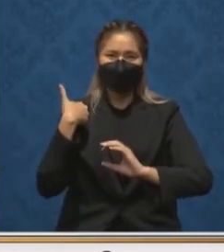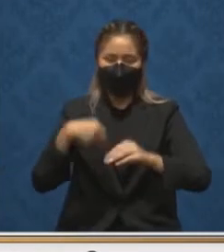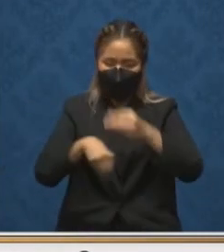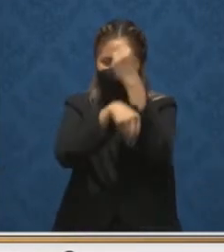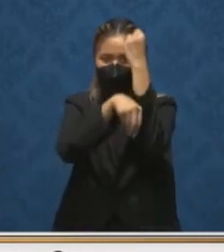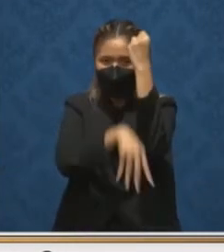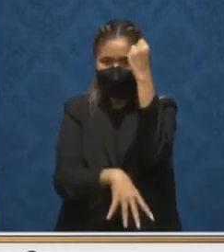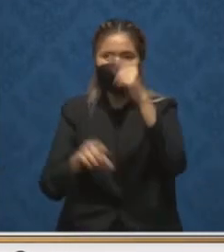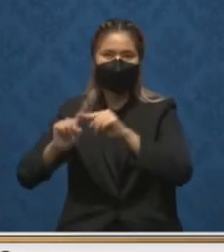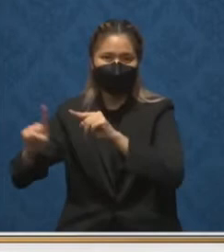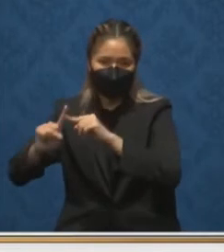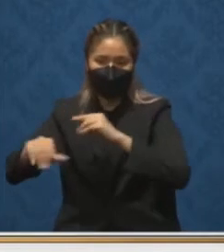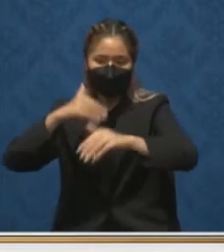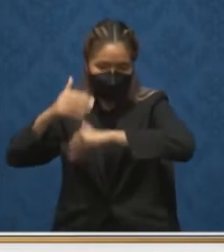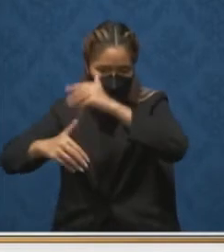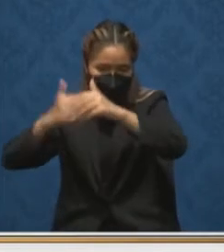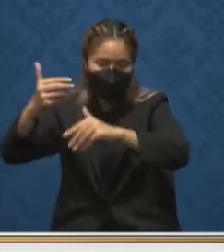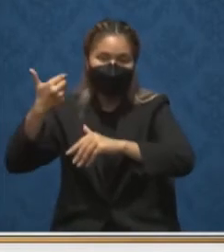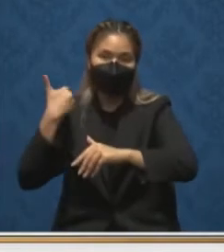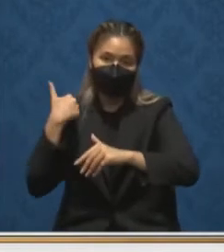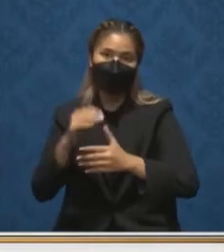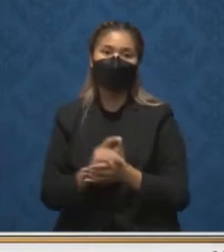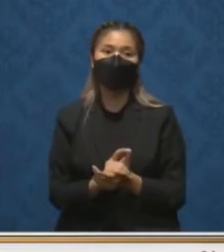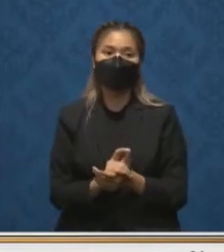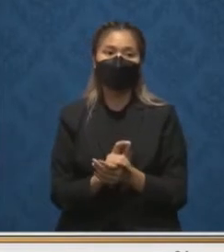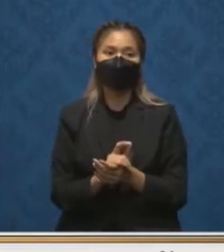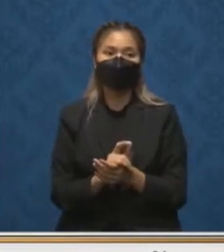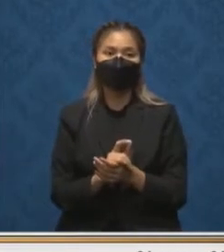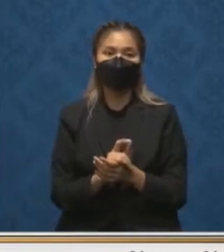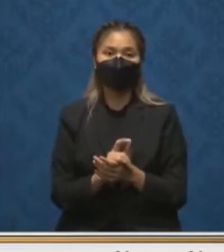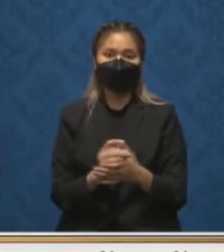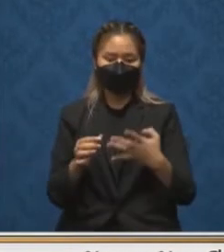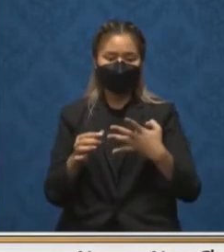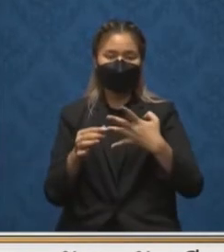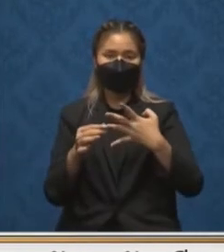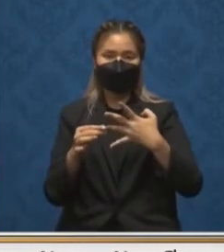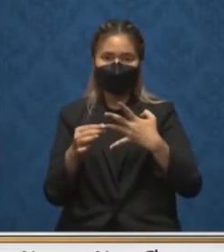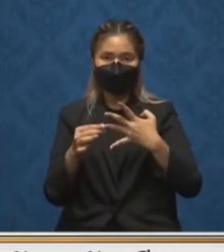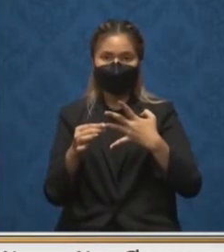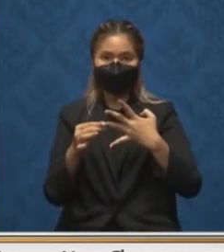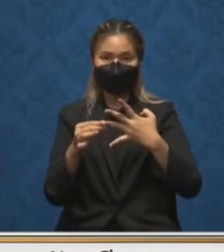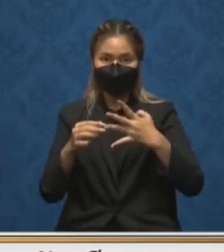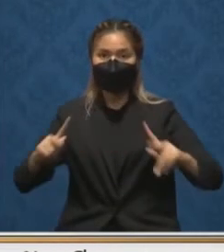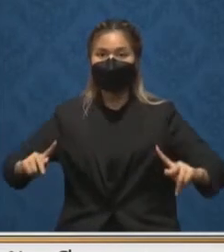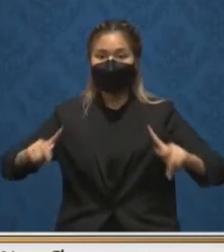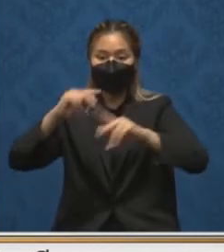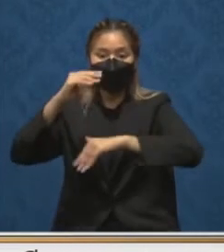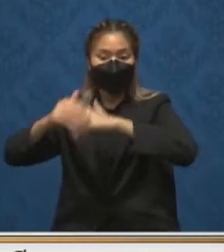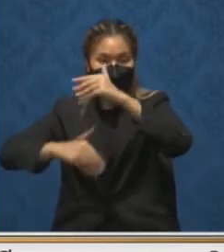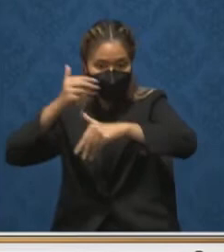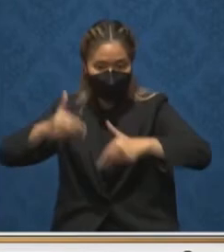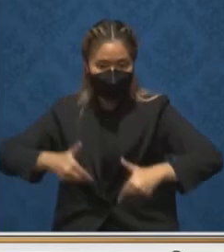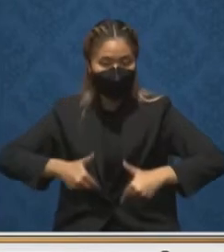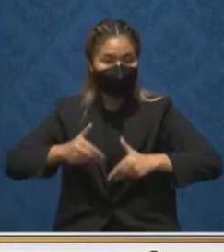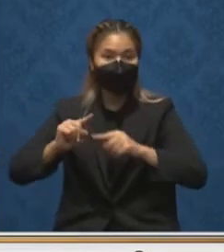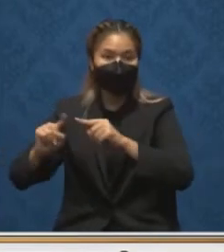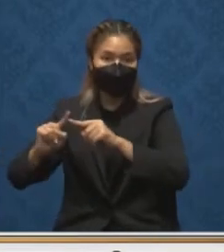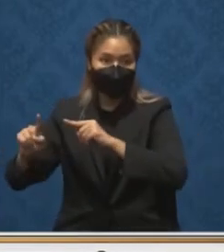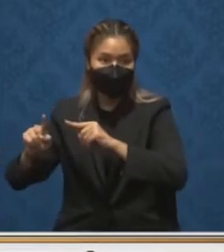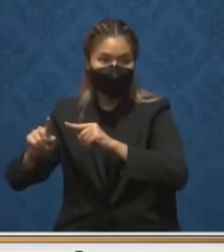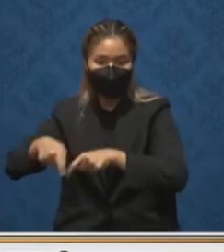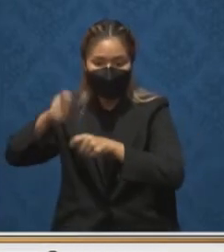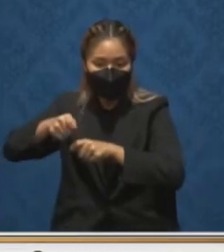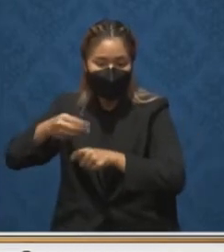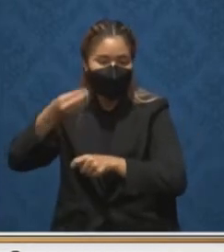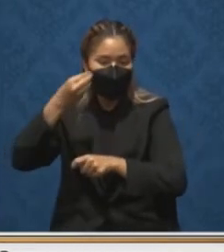ฐานในการพัฒนาจังหวัดพัทลุงเรื่องที่3ขอให้กระทรวงพัฒนาสังคมและความมั่นคงของมนุษย์ตอกเสาเข็มสร้างบ้าน